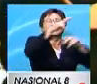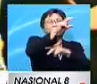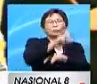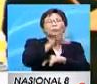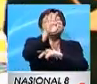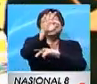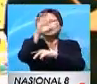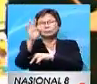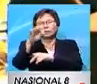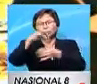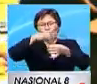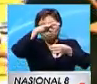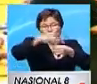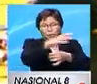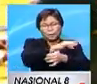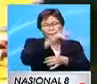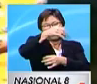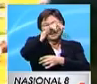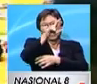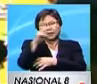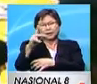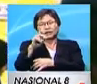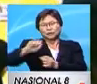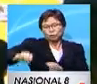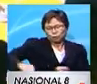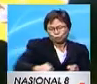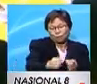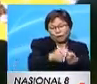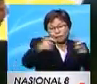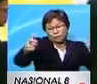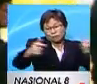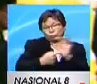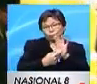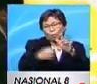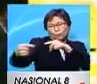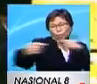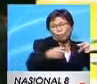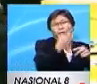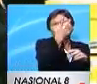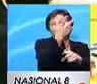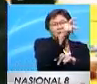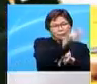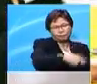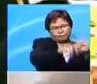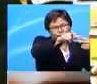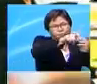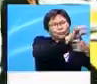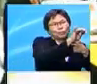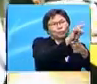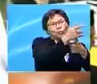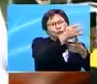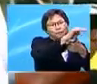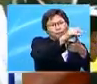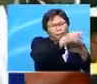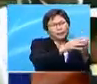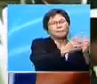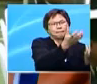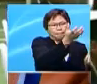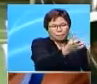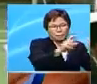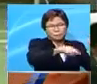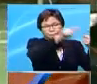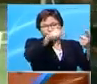399 undi dan prk parlimen sungai besar menyaksikan kali ini pertandingan tiga penjuru antara yb Budiman mewakili barisan